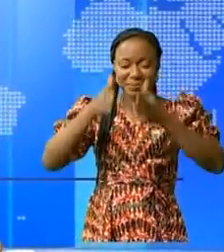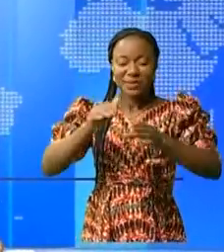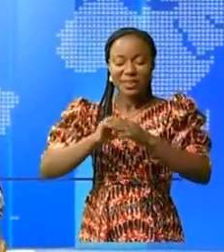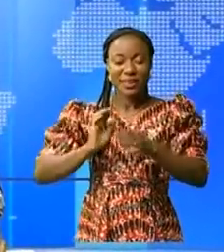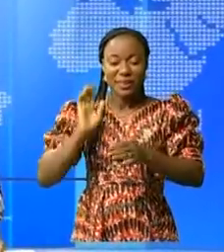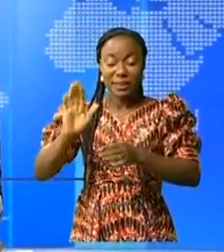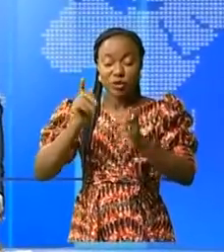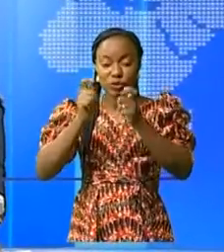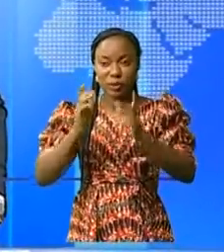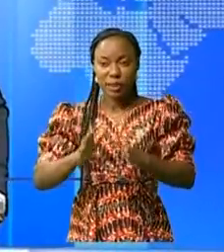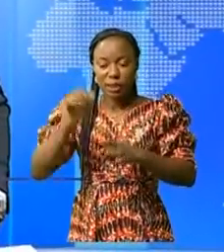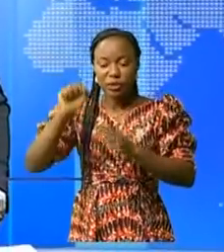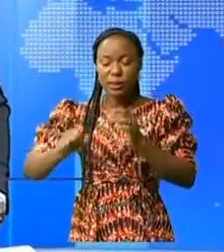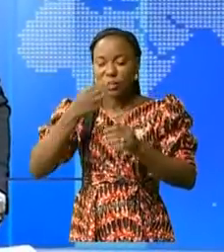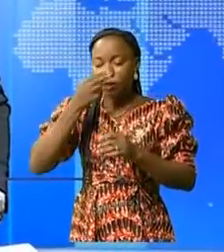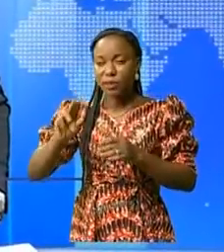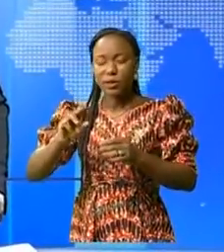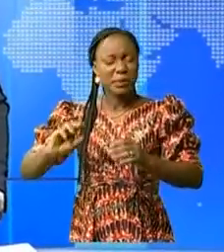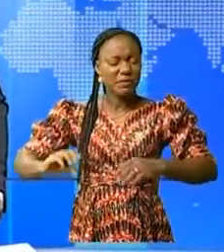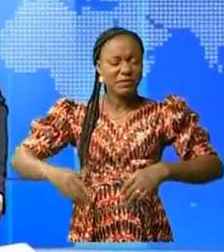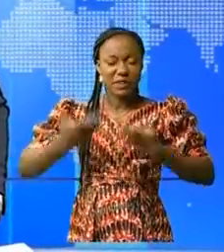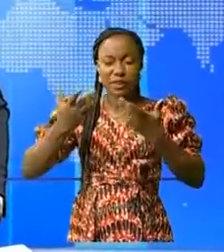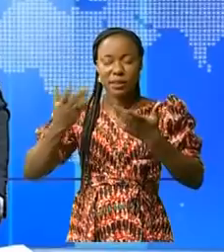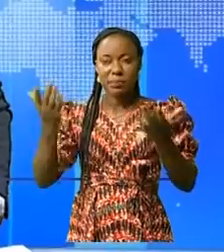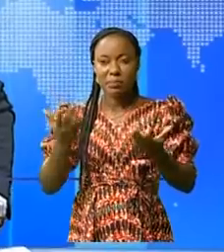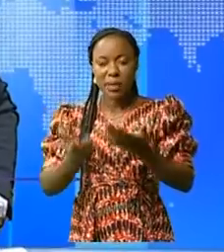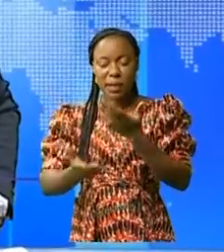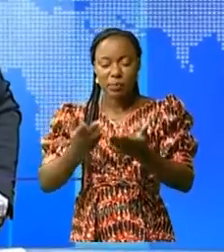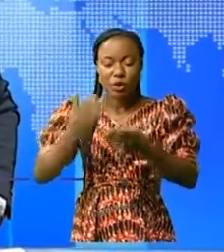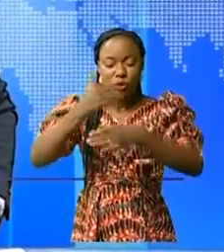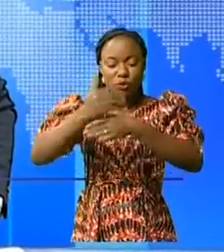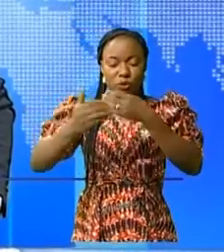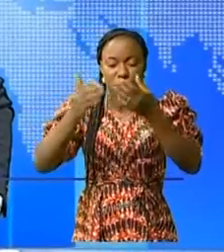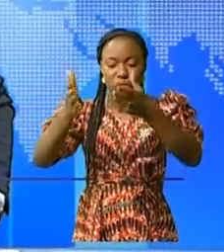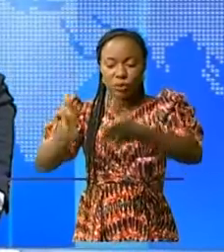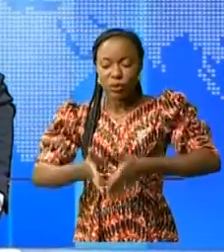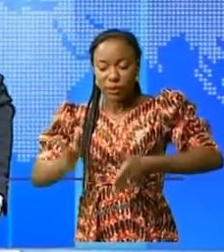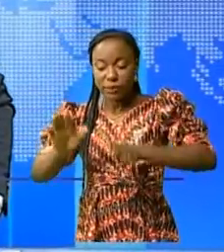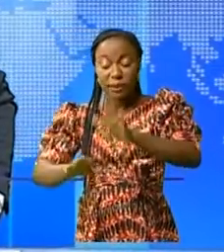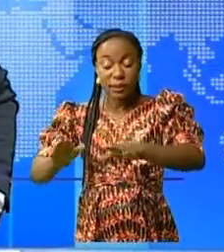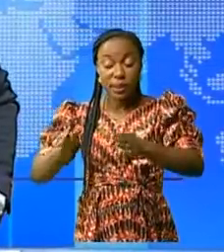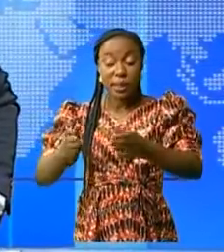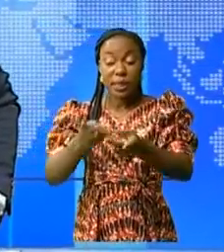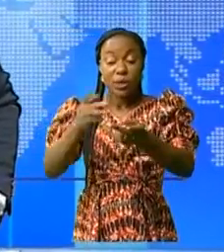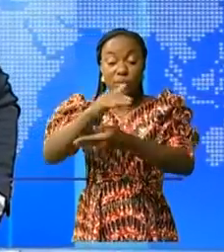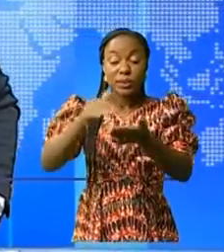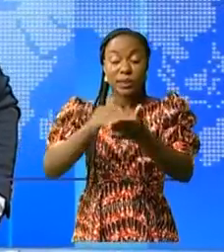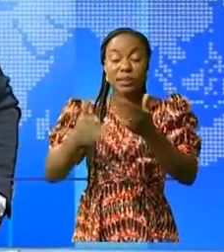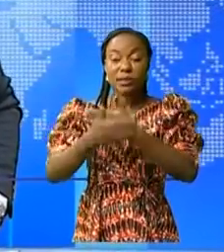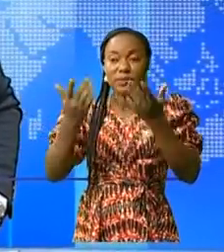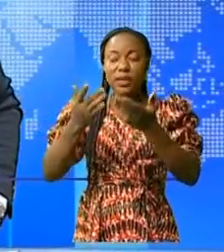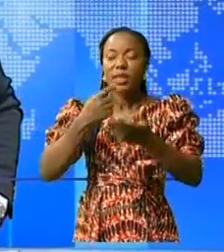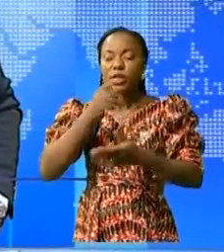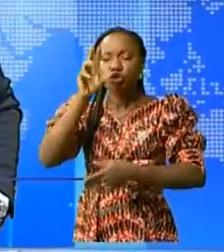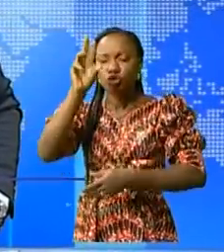population de la province du sud-kivu qui ne décolère pas en rapport avec l'érection d'un cimetière en plein ville elle s'insurge contre